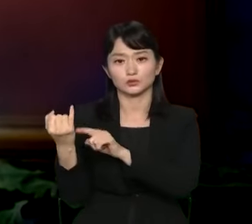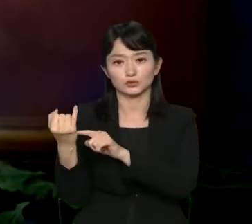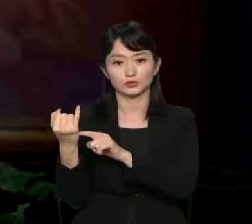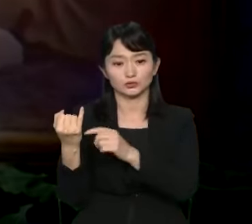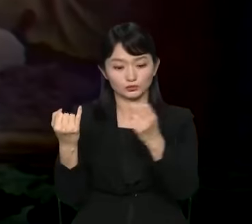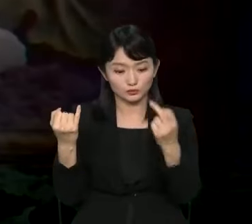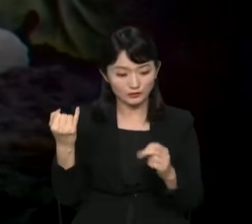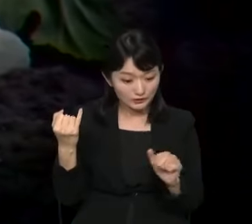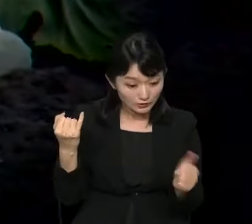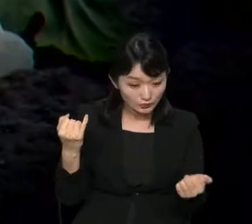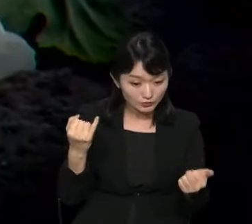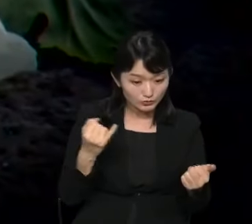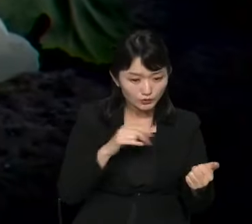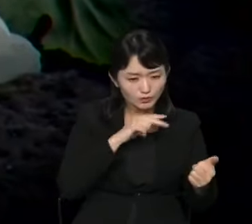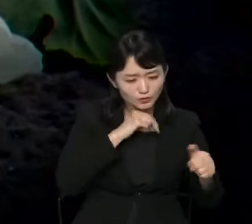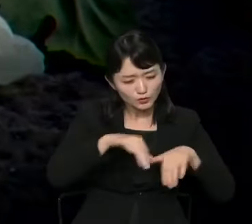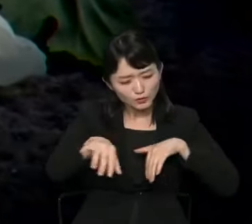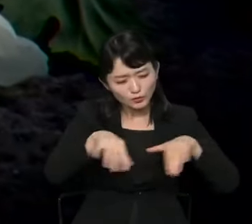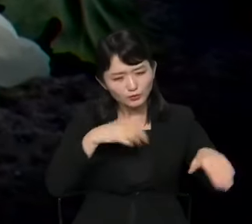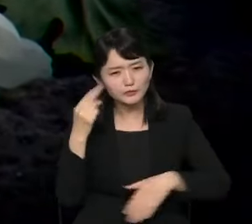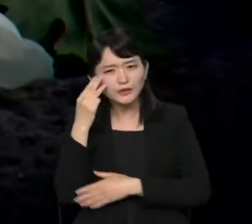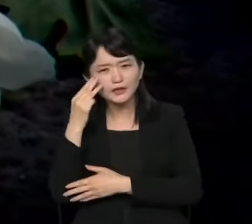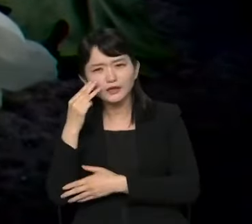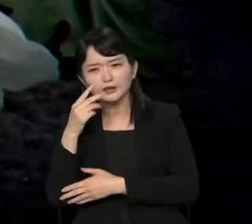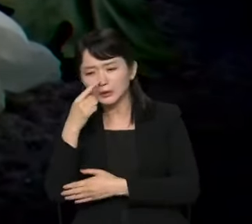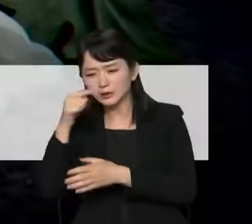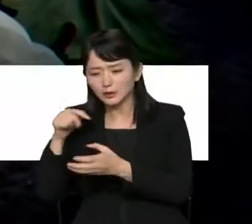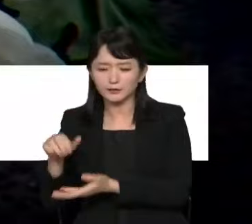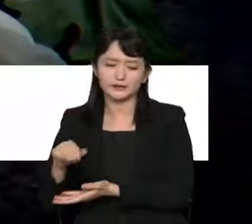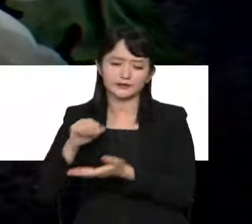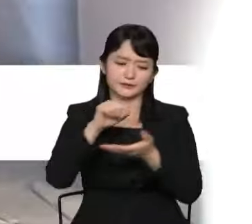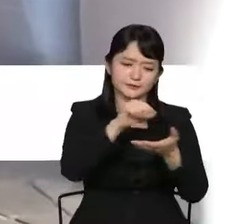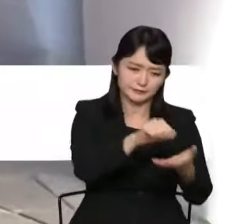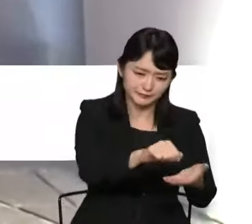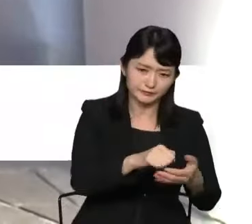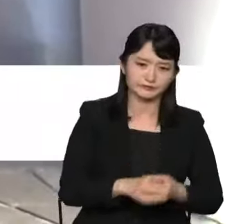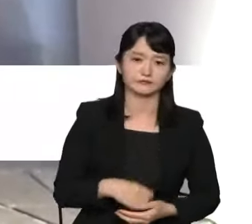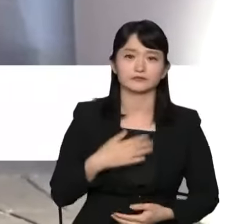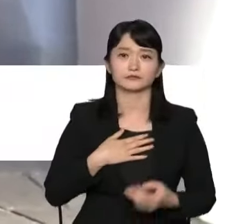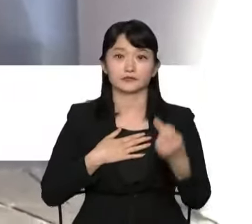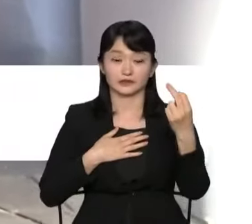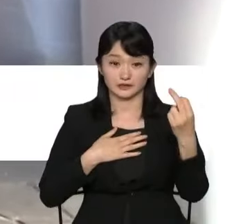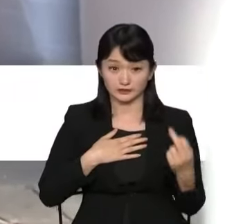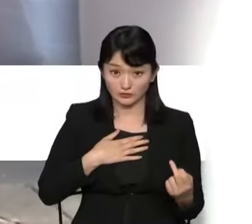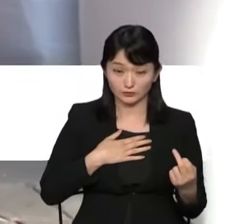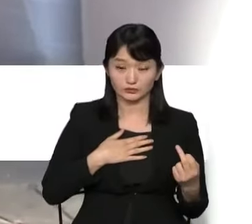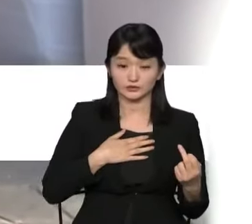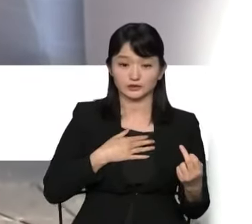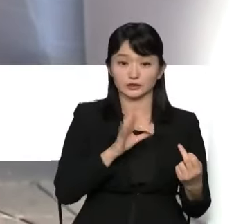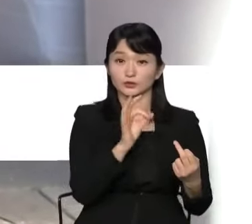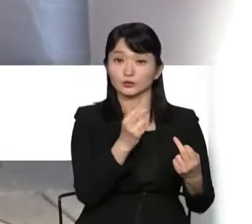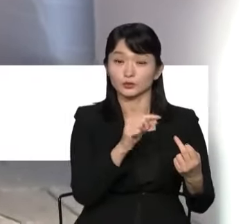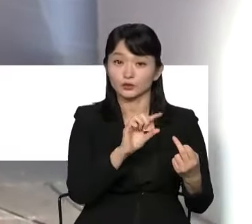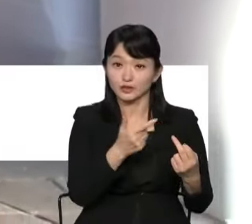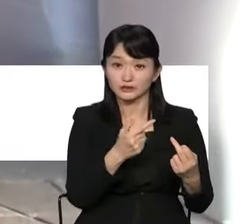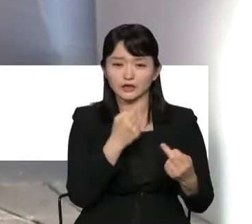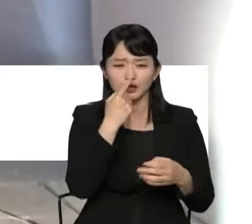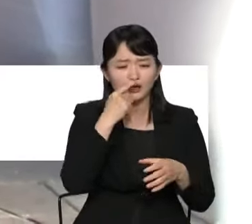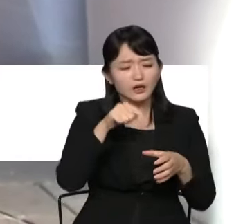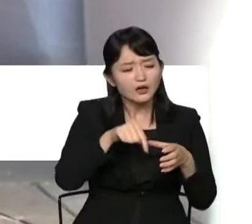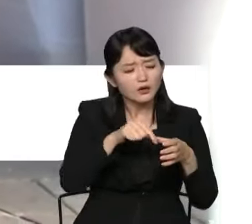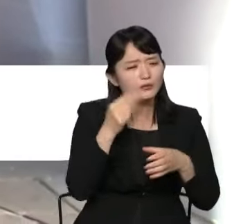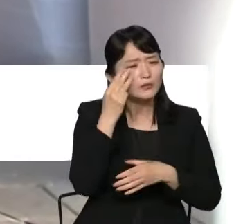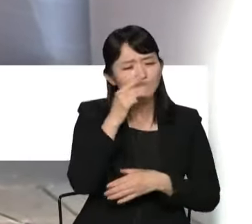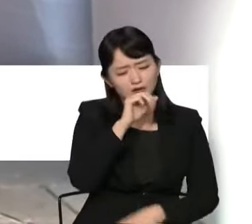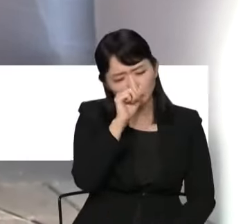골목에 와인과 커피를 들고 찾아왔습니다. 제 남동생인 경철이하고 용건이가 와인이랑 커피를 엄청